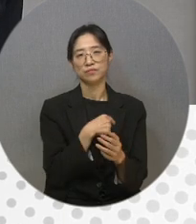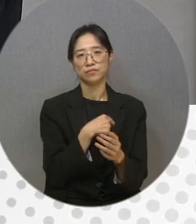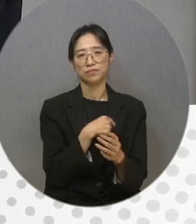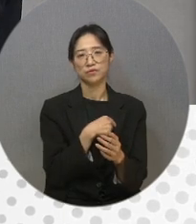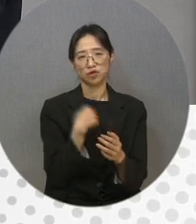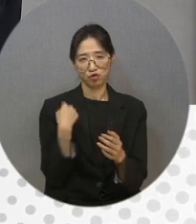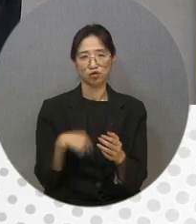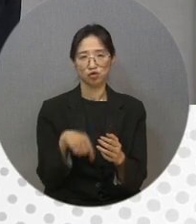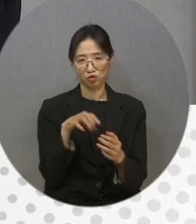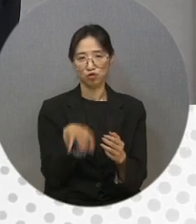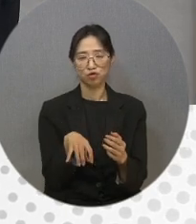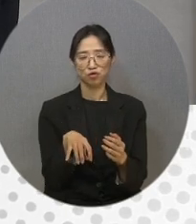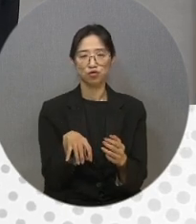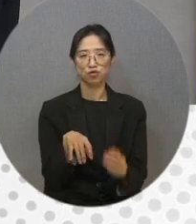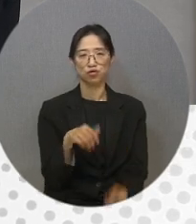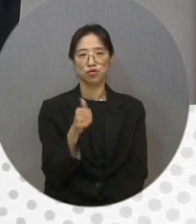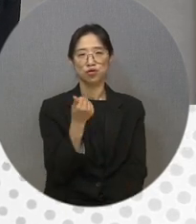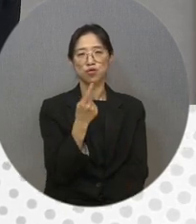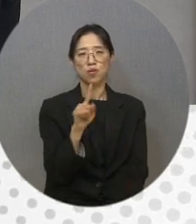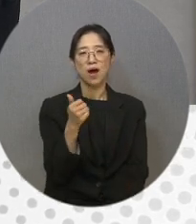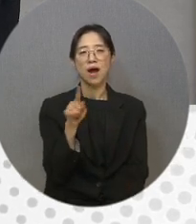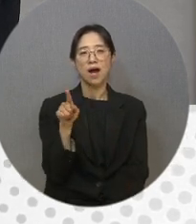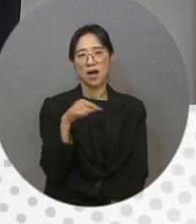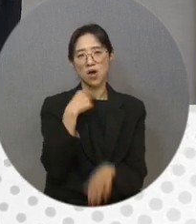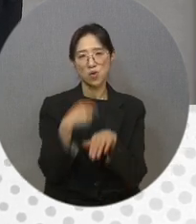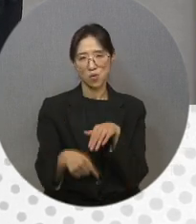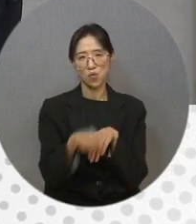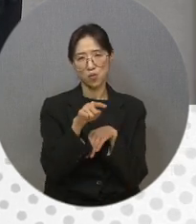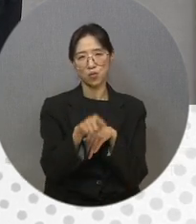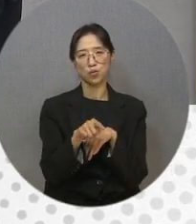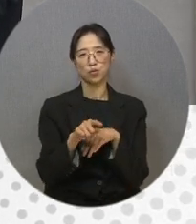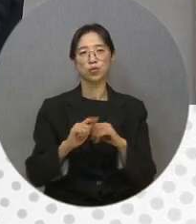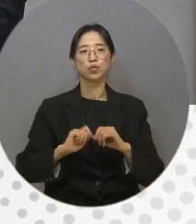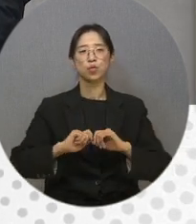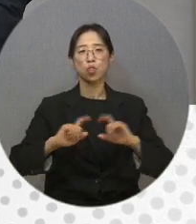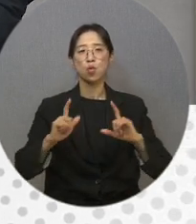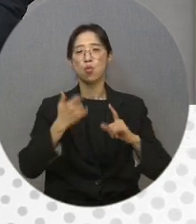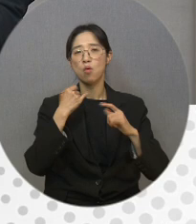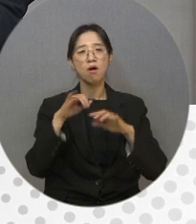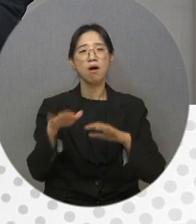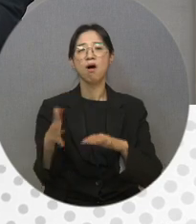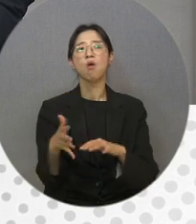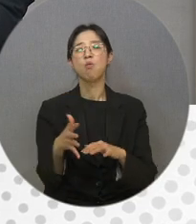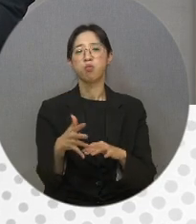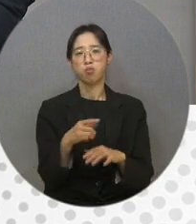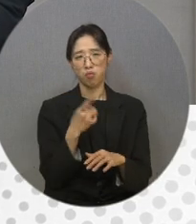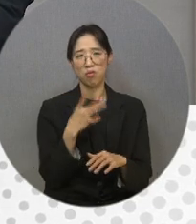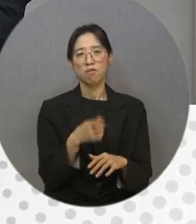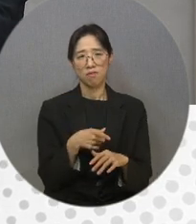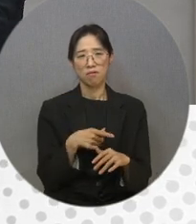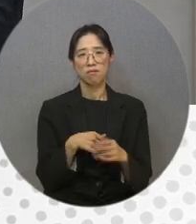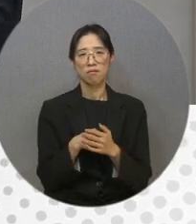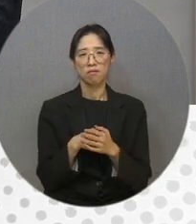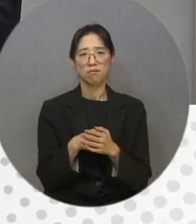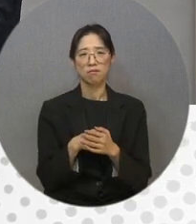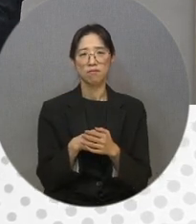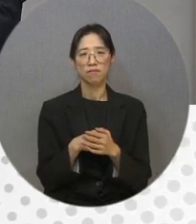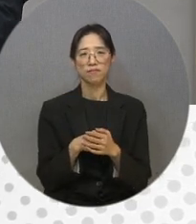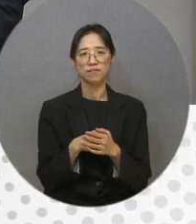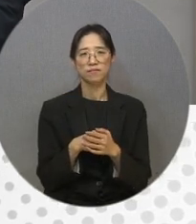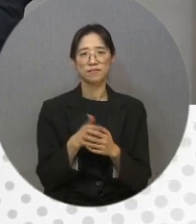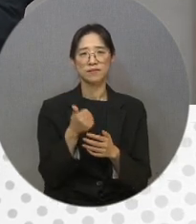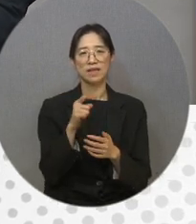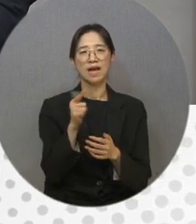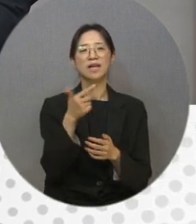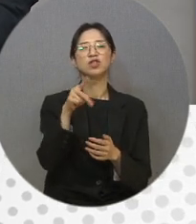동쪽 중국은 화하족은 원래 이 동해가 없었습니다. 바다가 없었어요. 한중이죠.